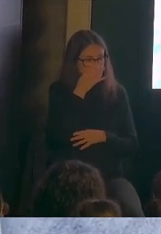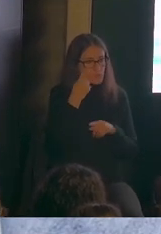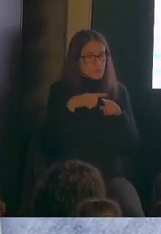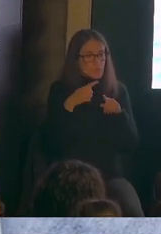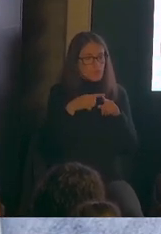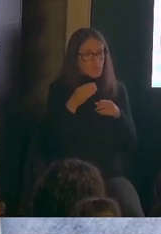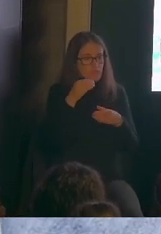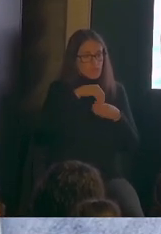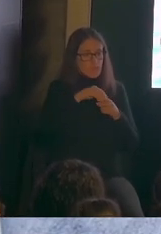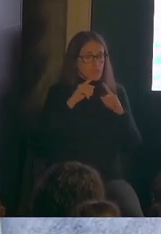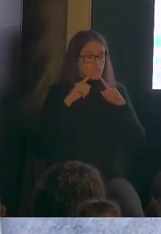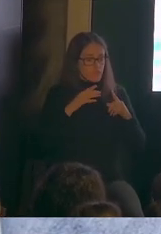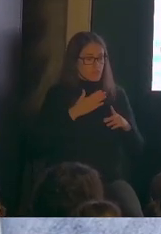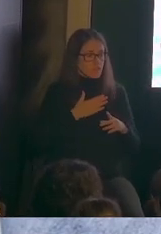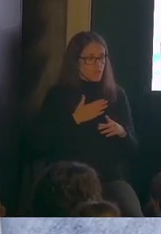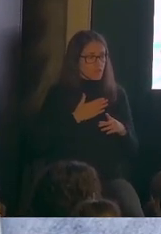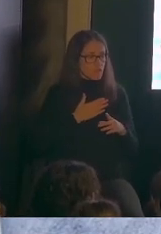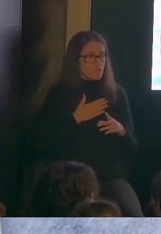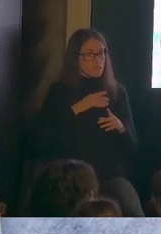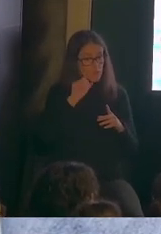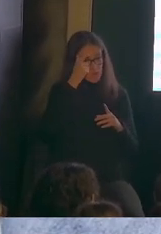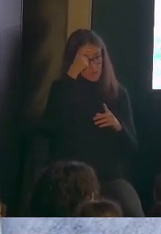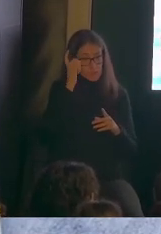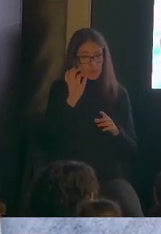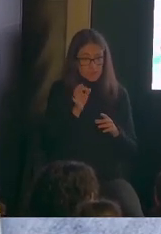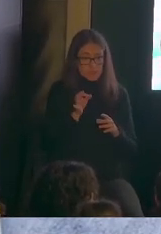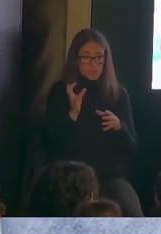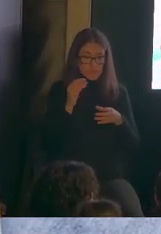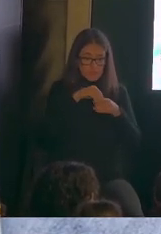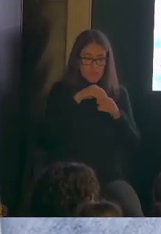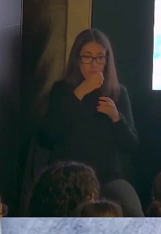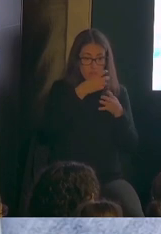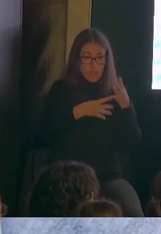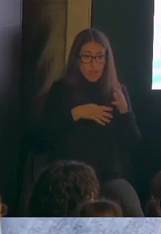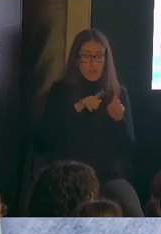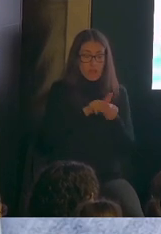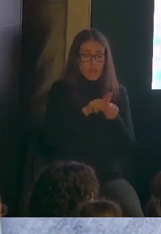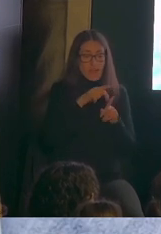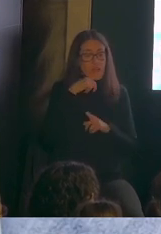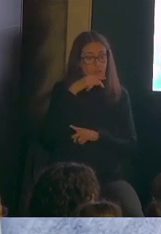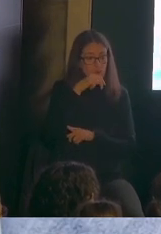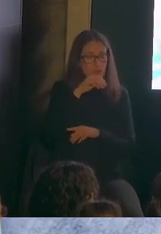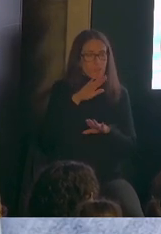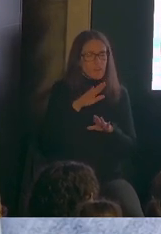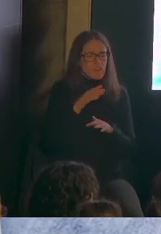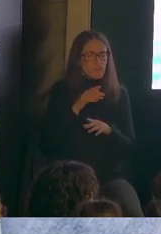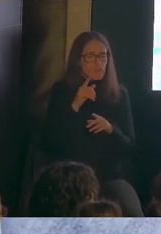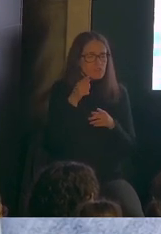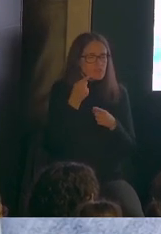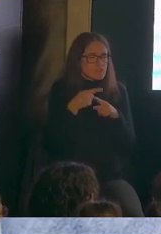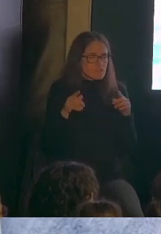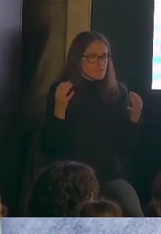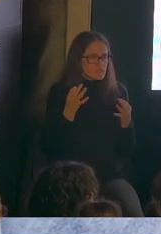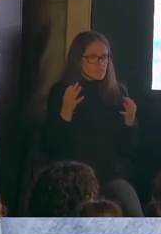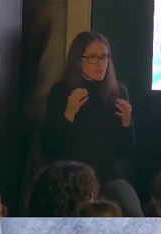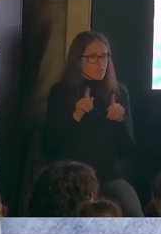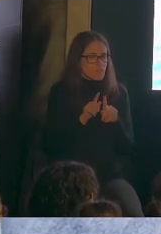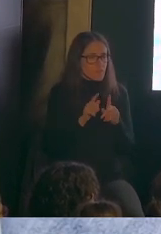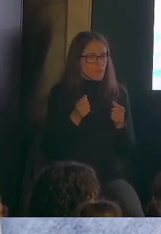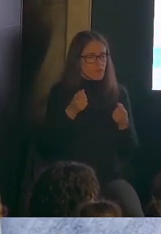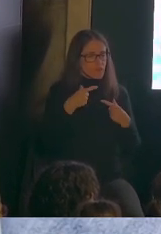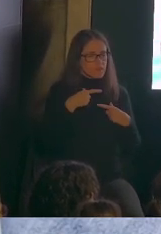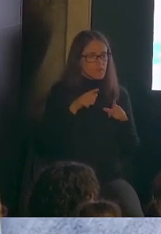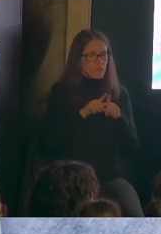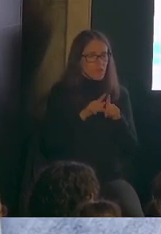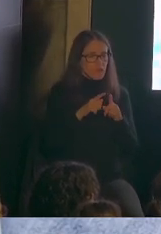Nutricionalment està considerat un sucre, però l'interessant de la palatinosa és que es digereix com un hidrat de carboni d'alliberació